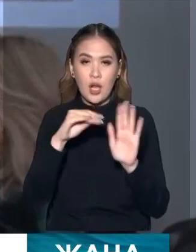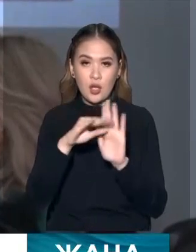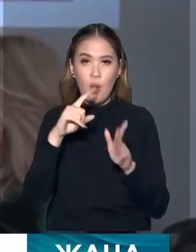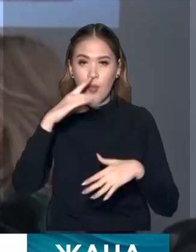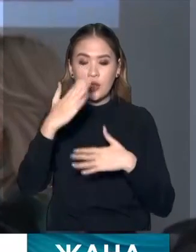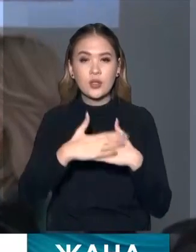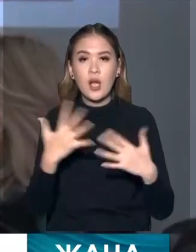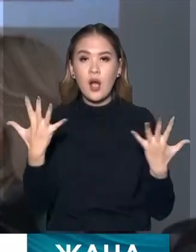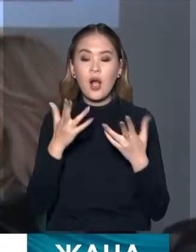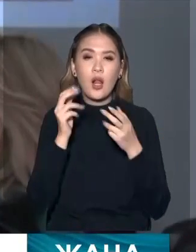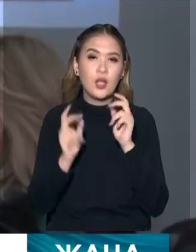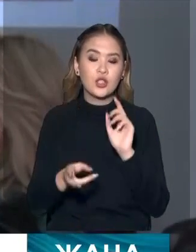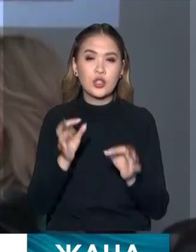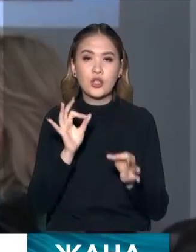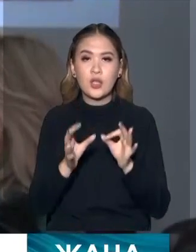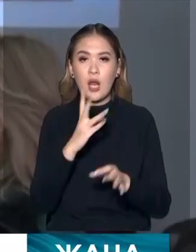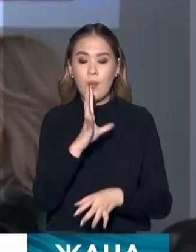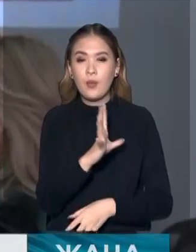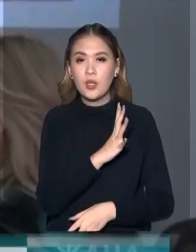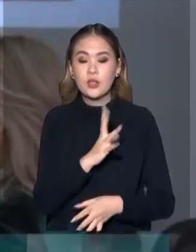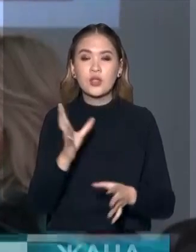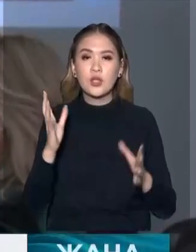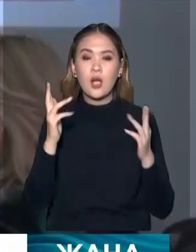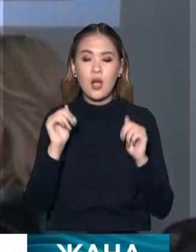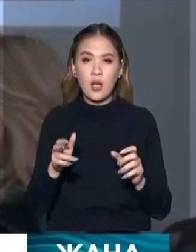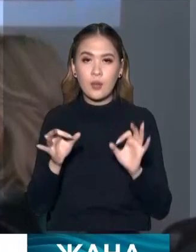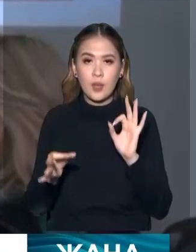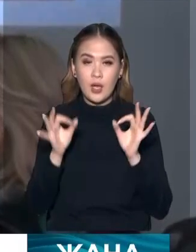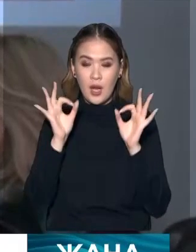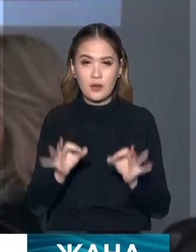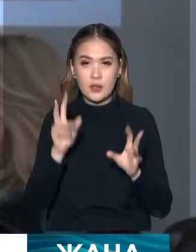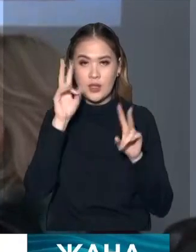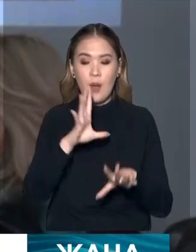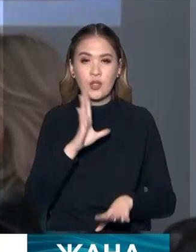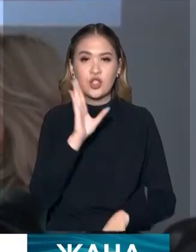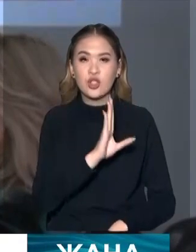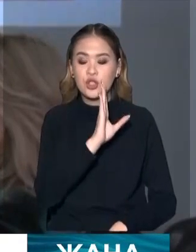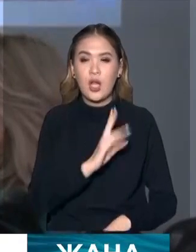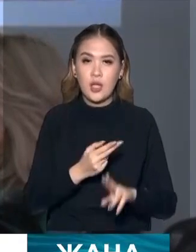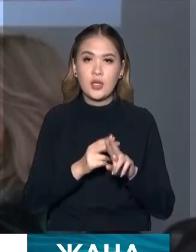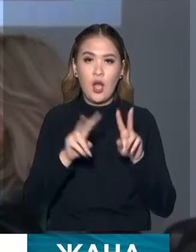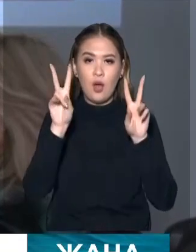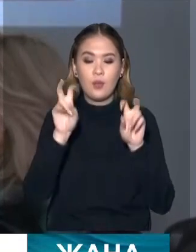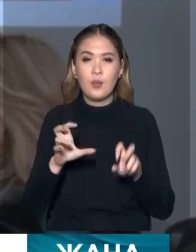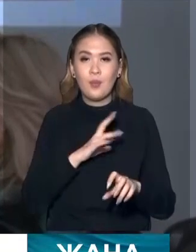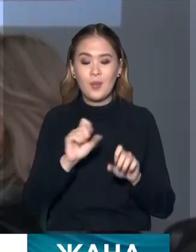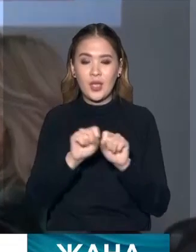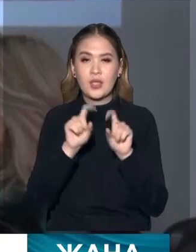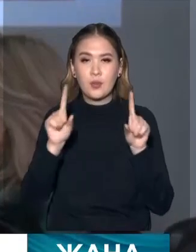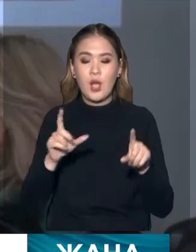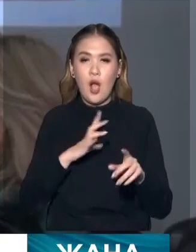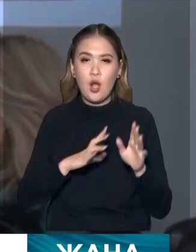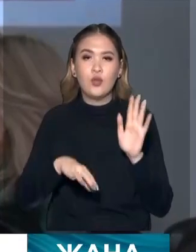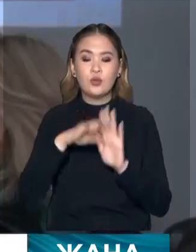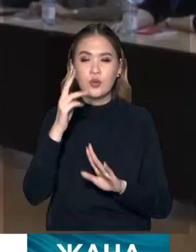бағдарламаны қалай жасайтынын, тіпті өзімізді қалай ұстау керектігін білмедік. Әйелдердің саяси көшбасшылық қасиетін дамытатын бұл мектептің артықшылығы